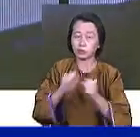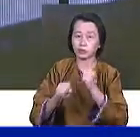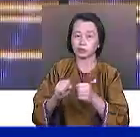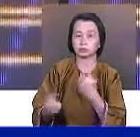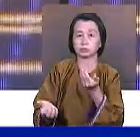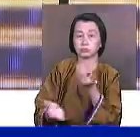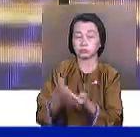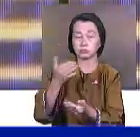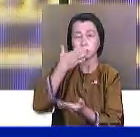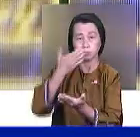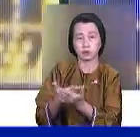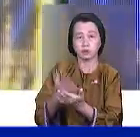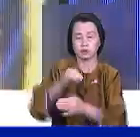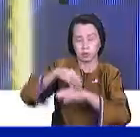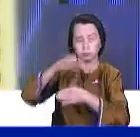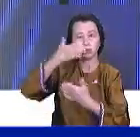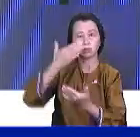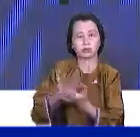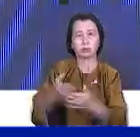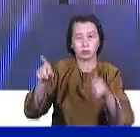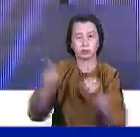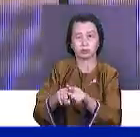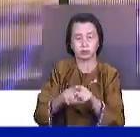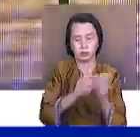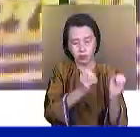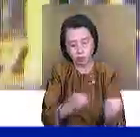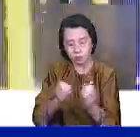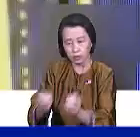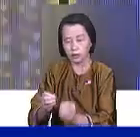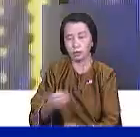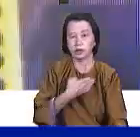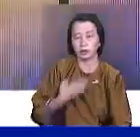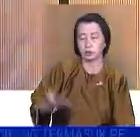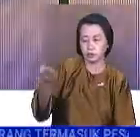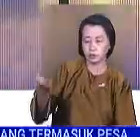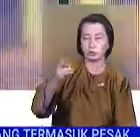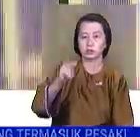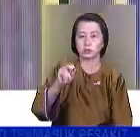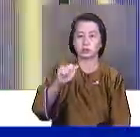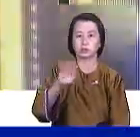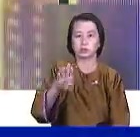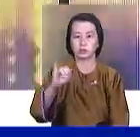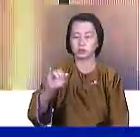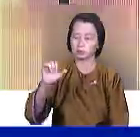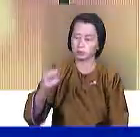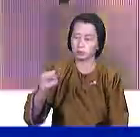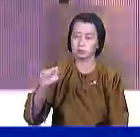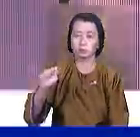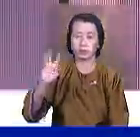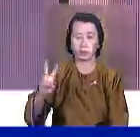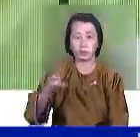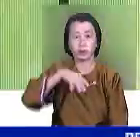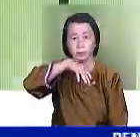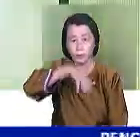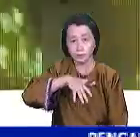mahmudah dan lebih baik sebagaimana dianjurkan baginda sallallahu alaihi wasallam.